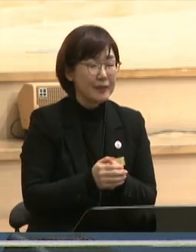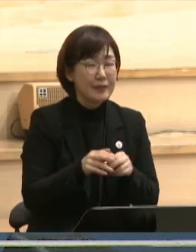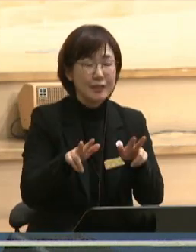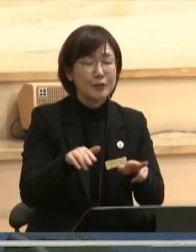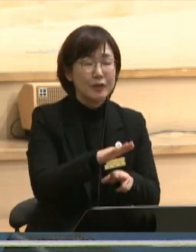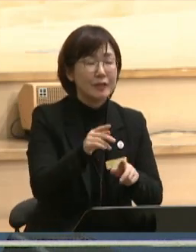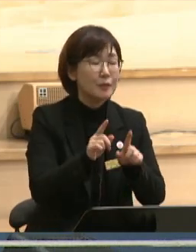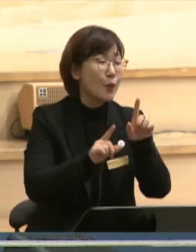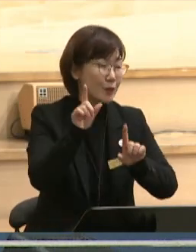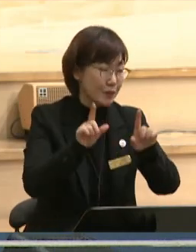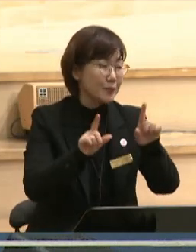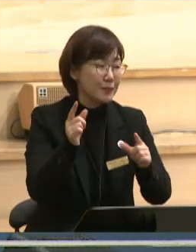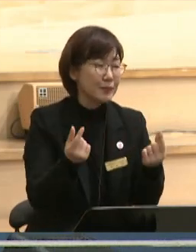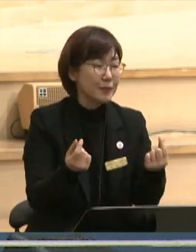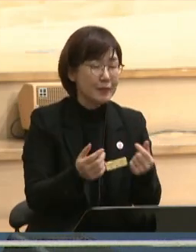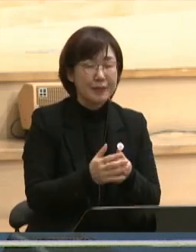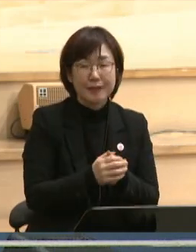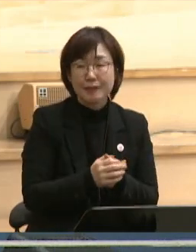현실이잖아요